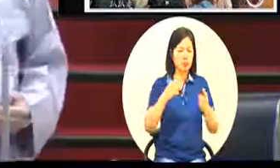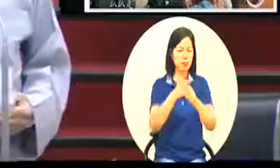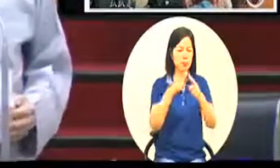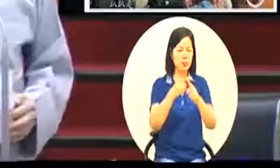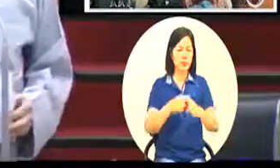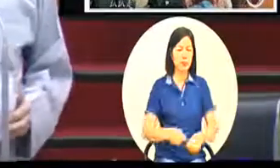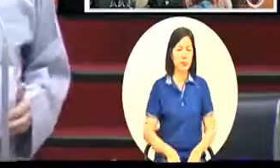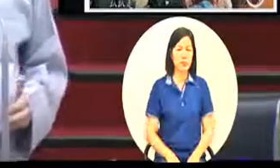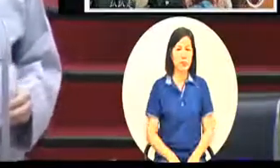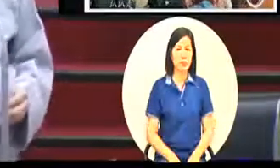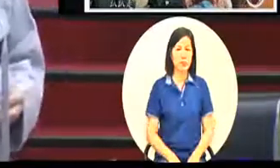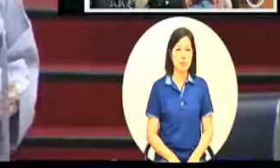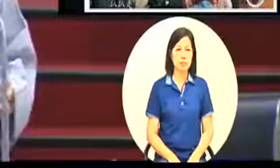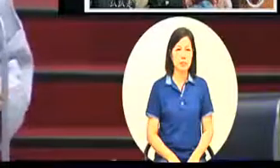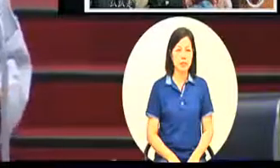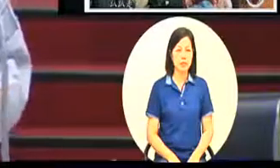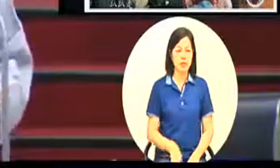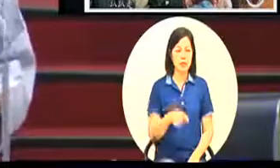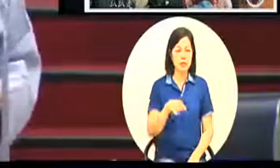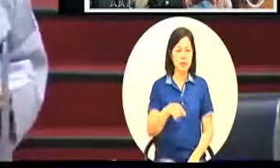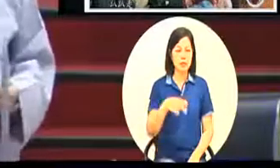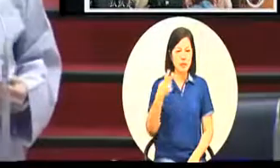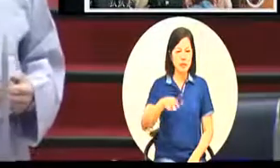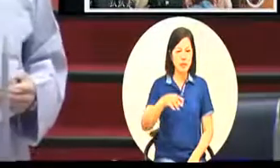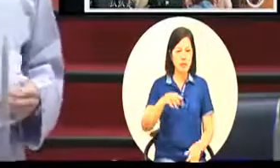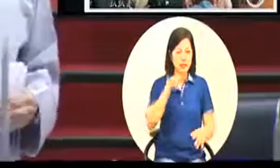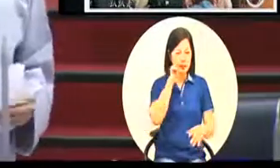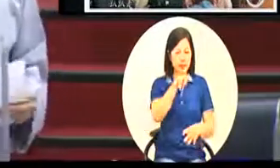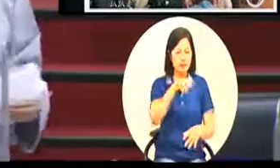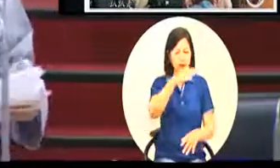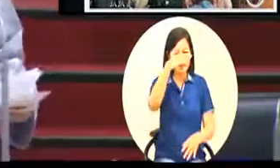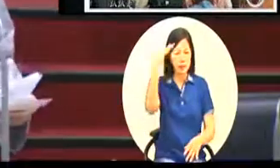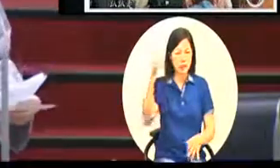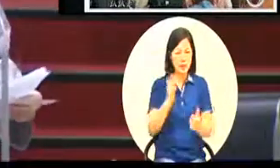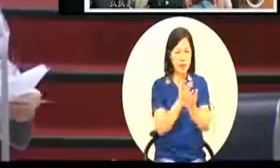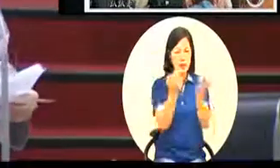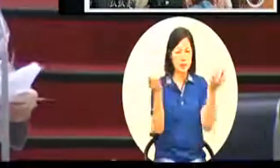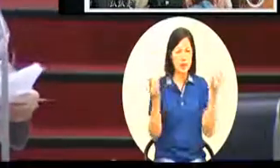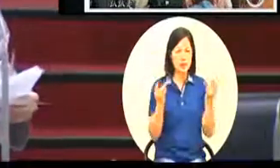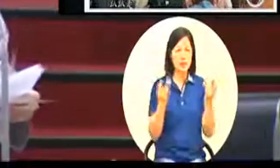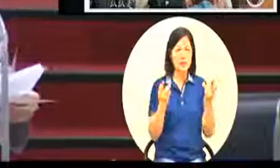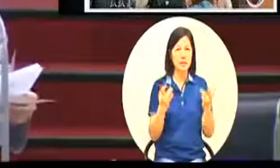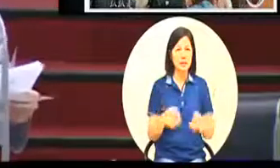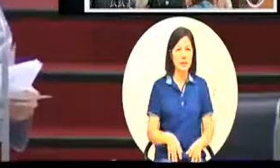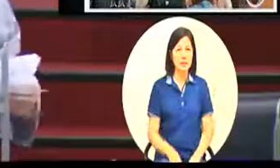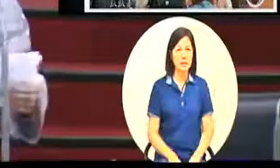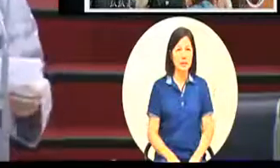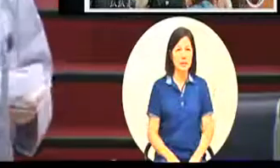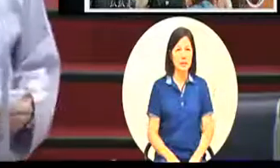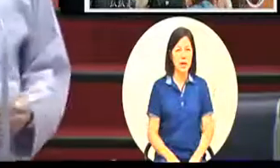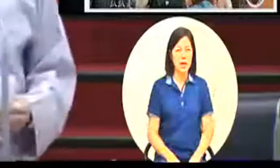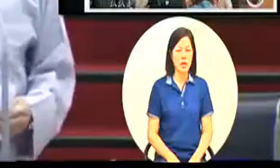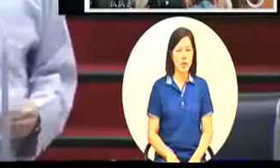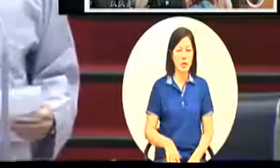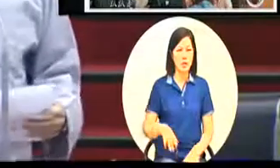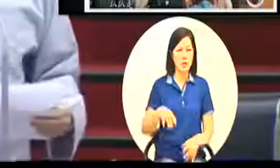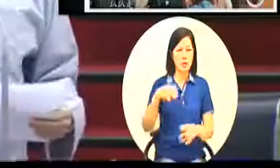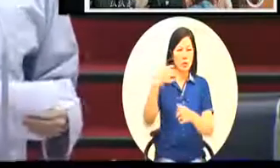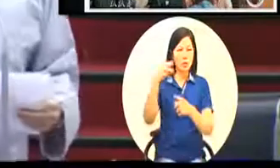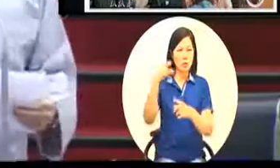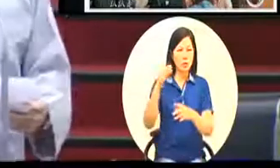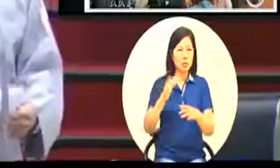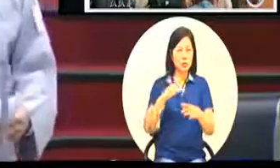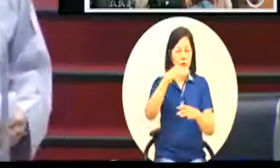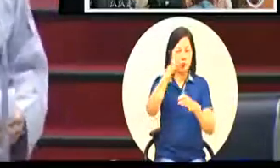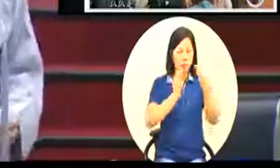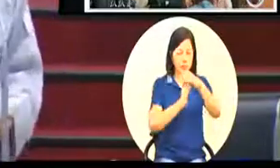林，教育局长，即句我有那文言文的，我用台湾话翻出来。中鼎山林，中鼎山林人